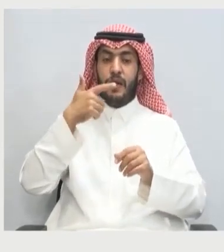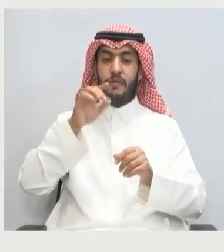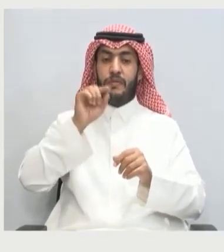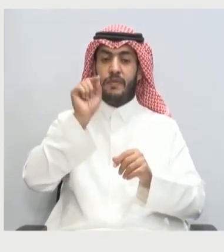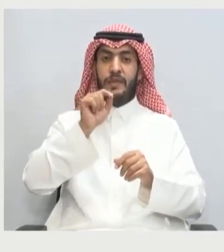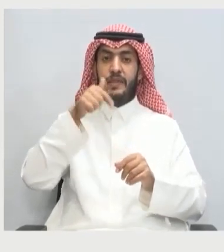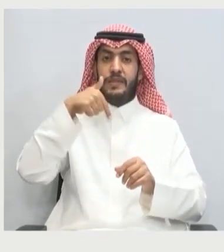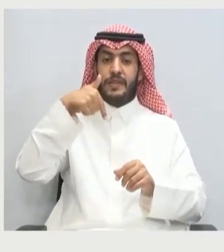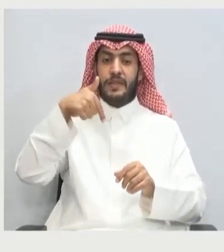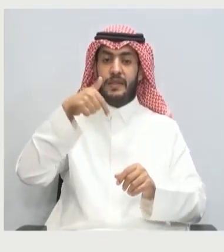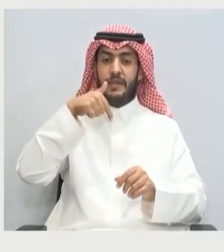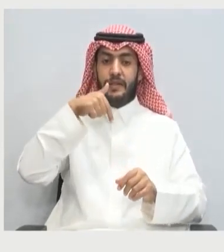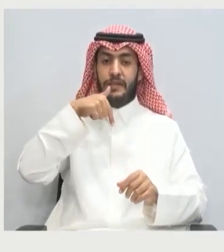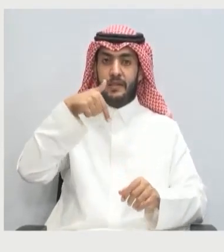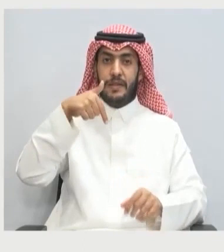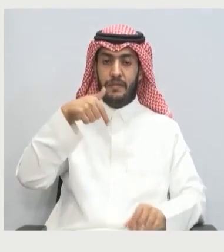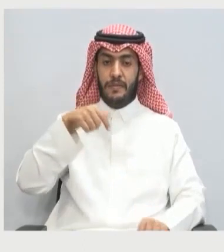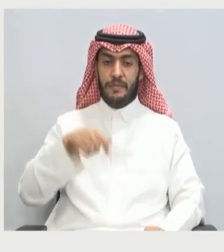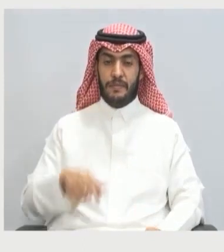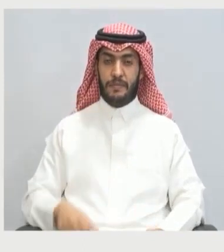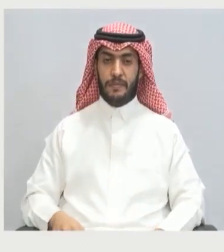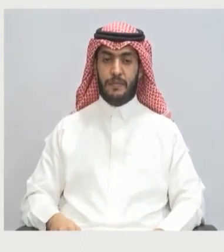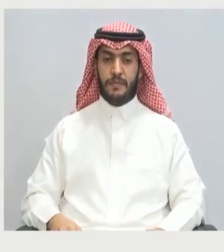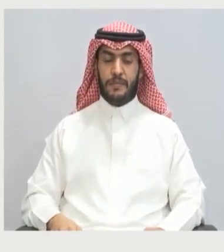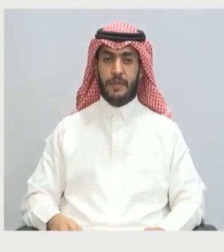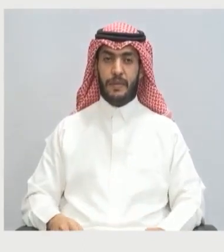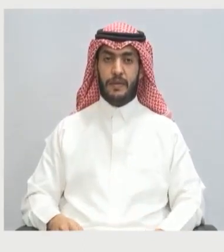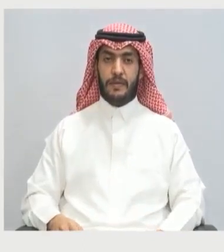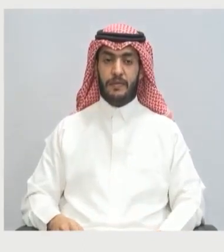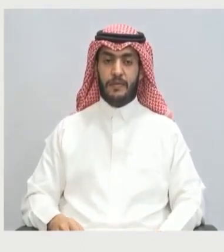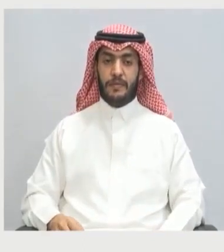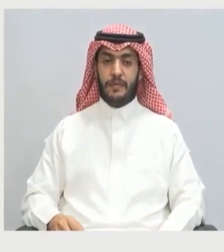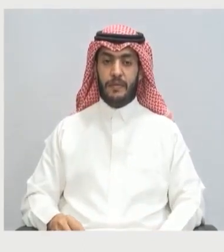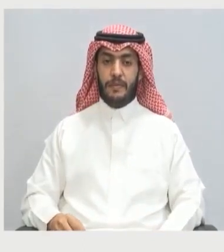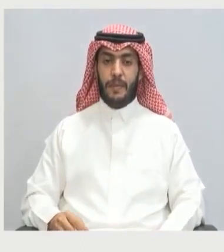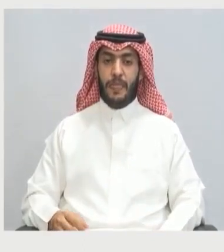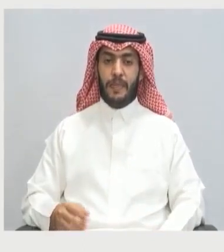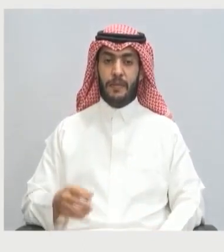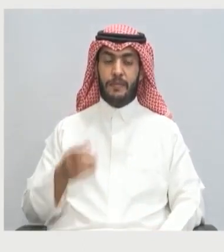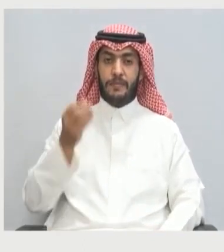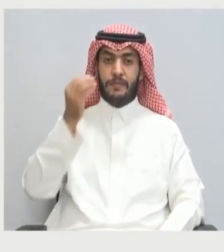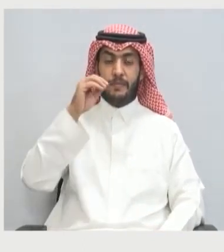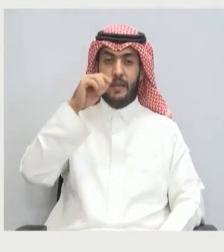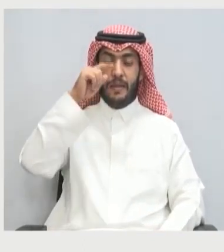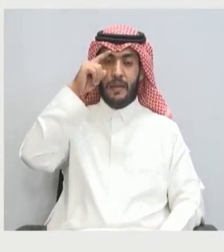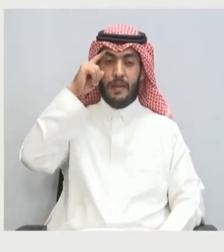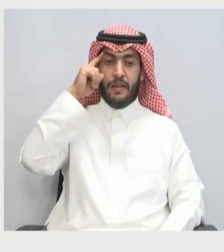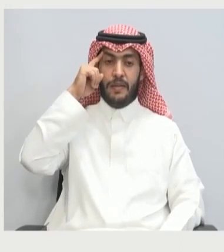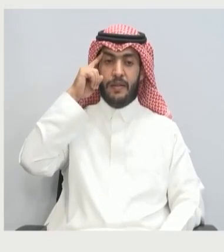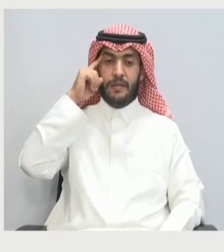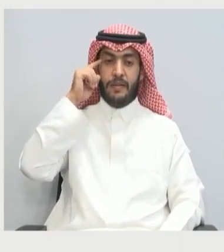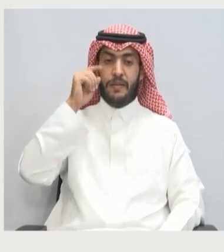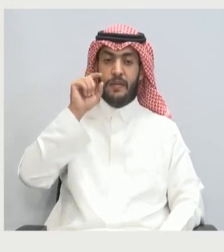0.6 او 600 من ال هنا ايضا عند عند